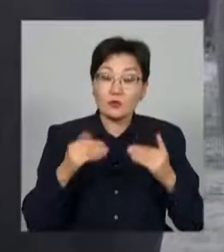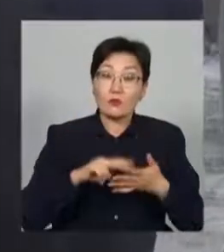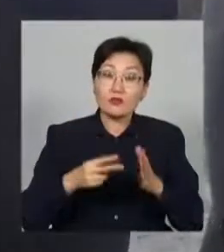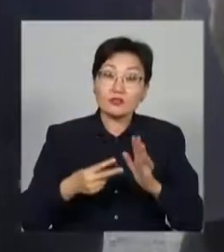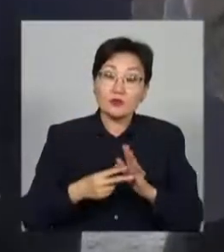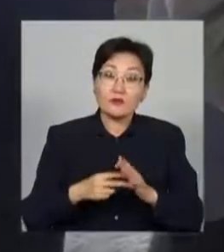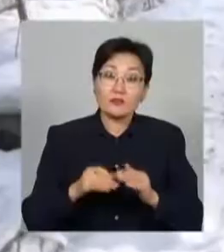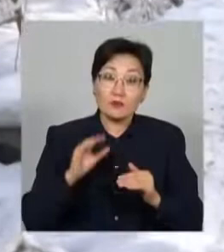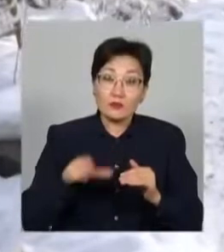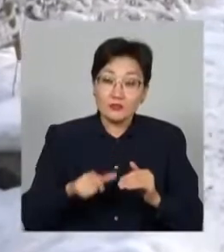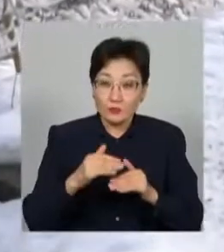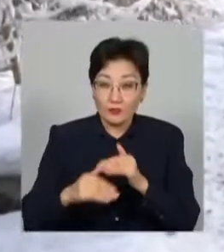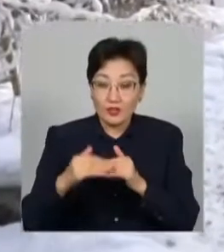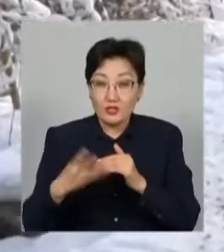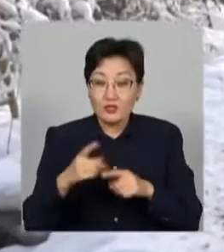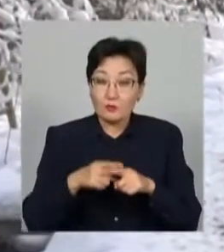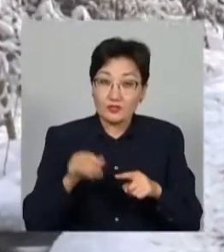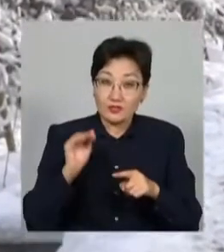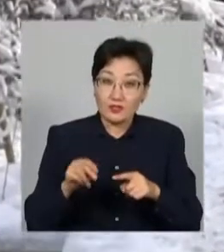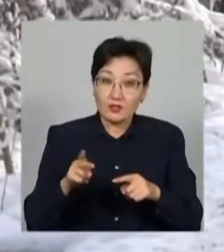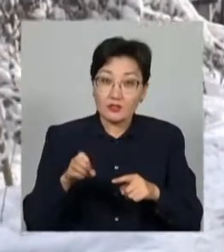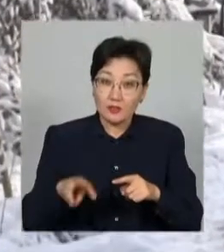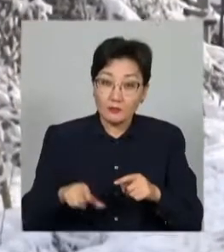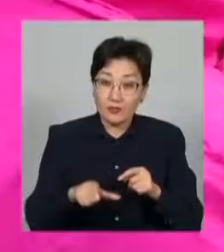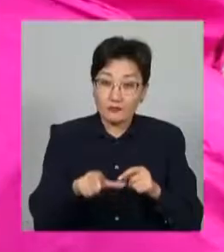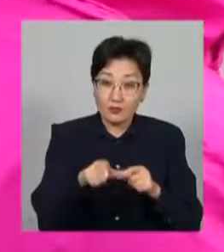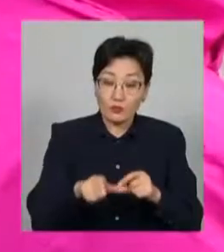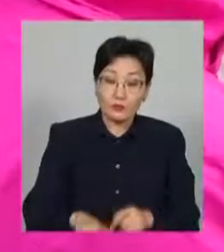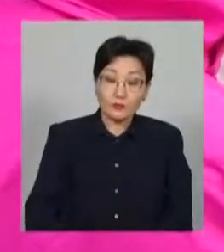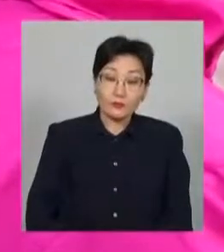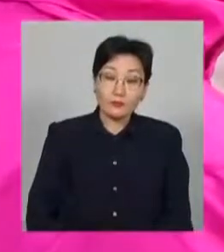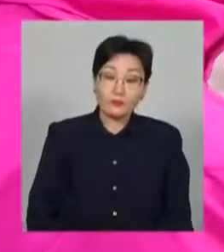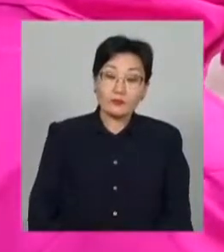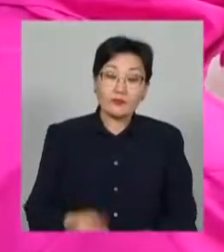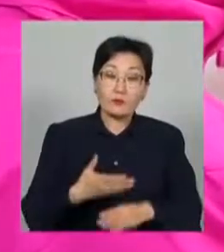планируют заасфальтировать 4500 километров дорог. А потом